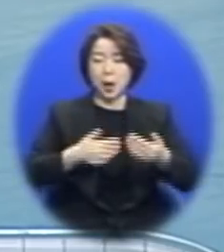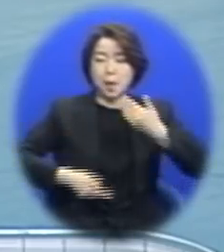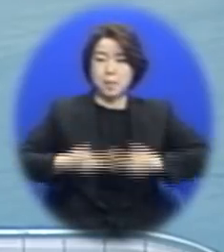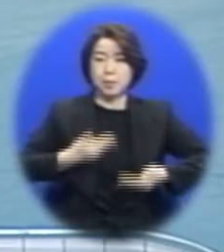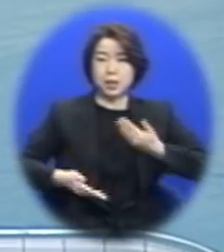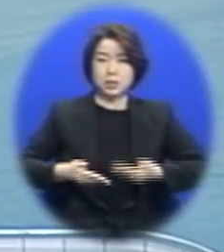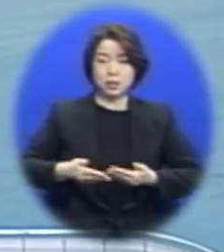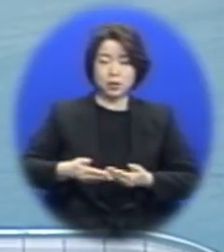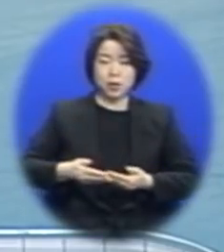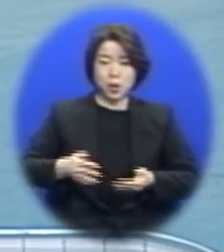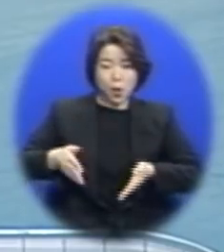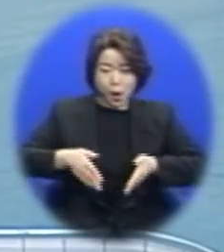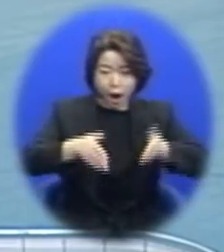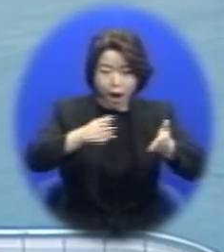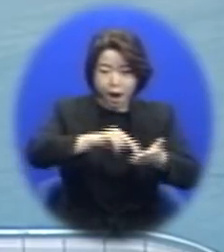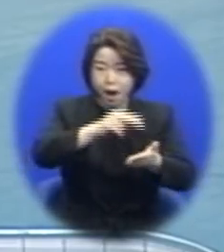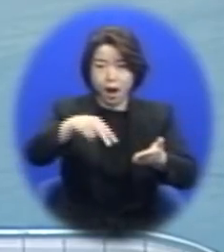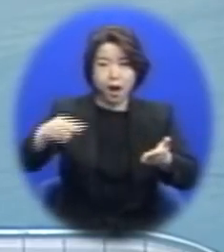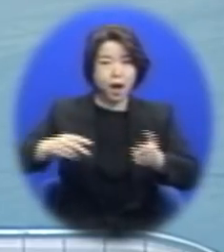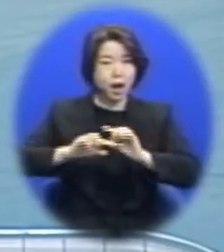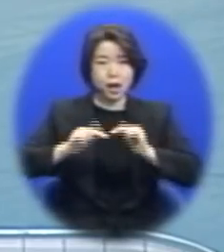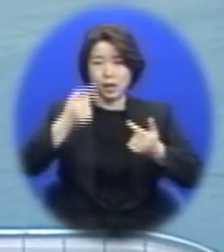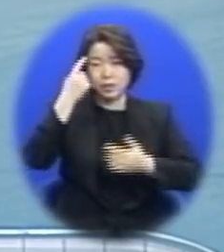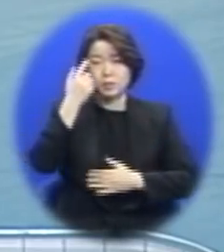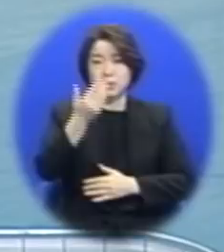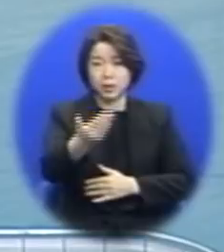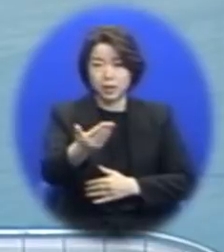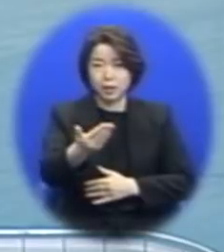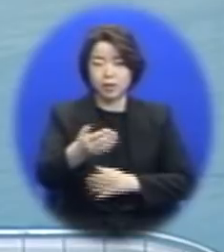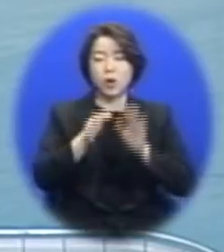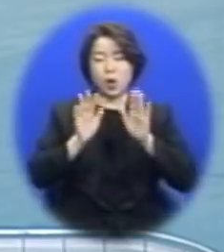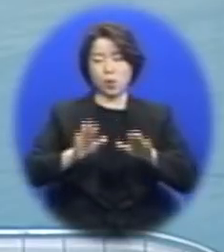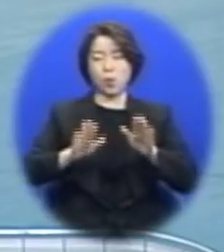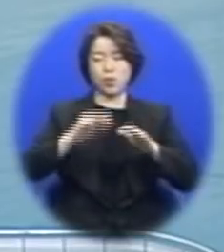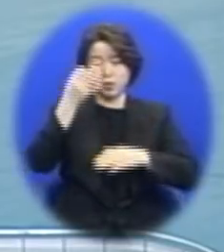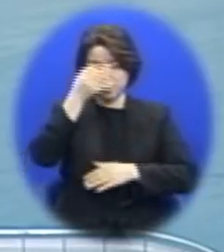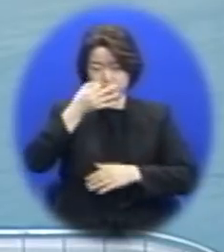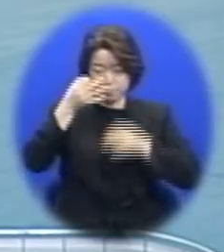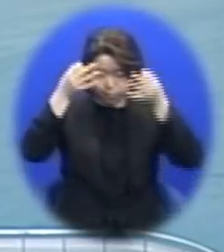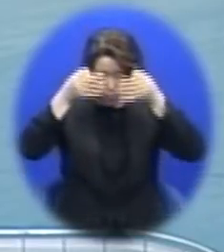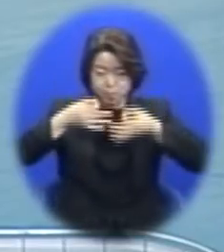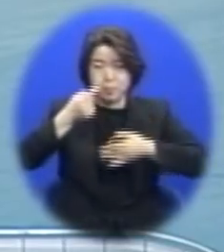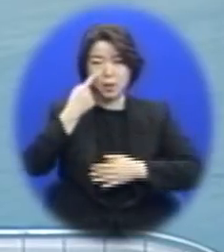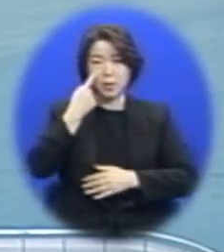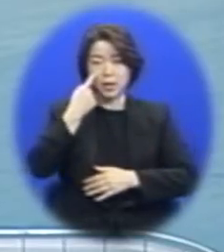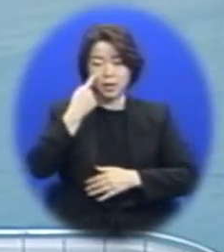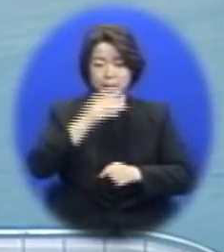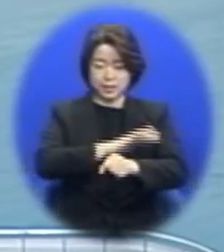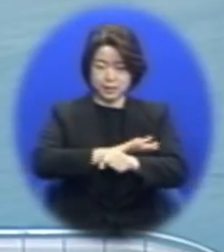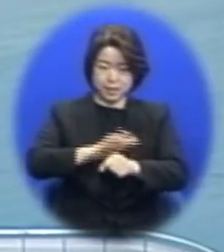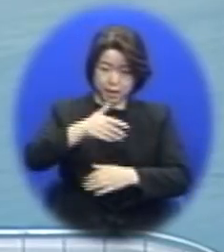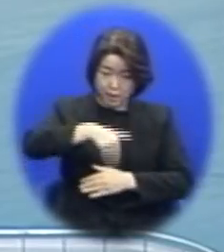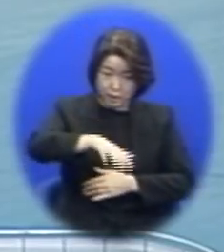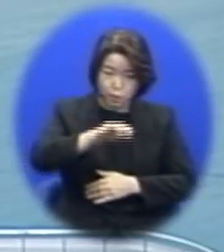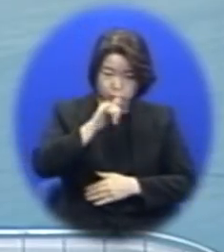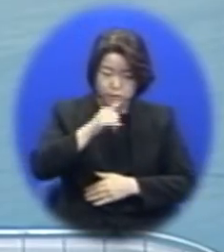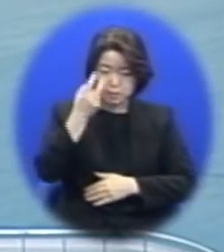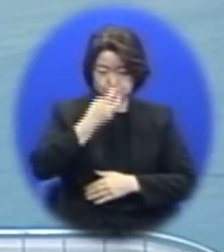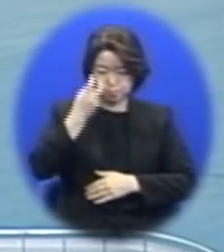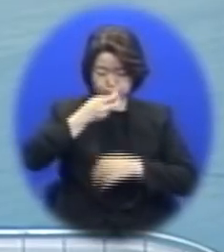않았습니까? 오늘 돌아봐야 합니다. 내가 지금 잘 가고 있는지를 오늘 점검해야 합니다.